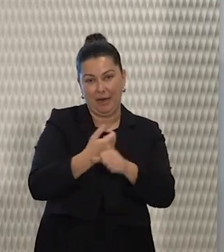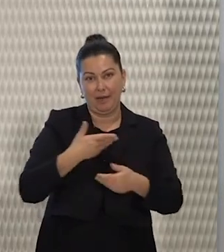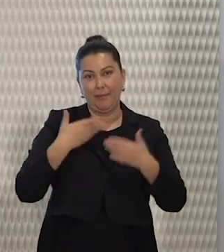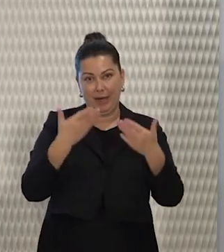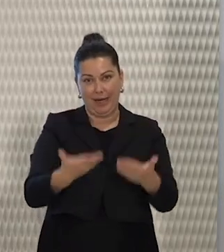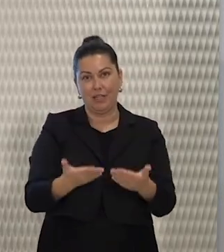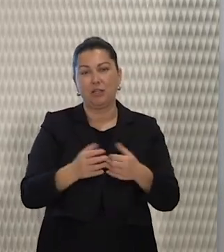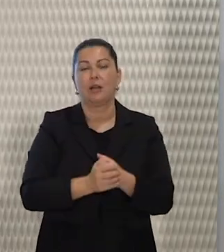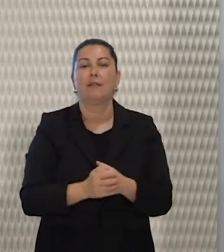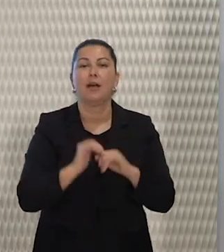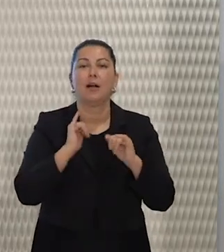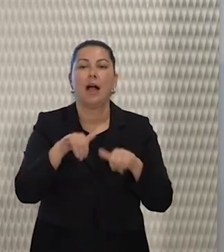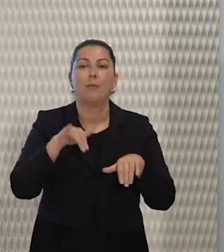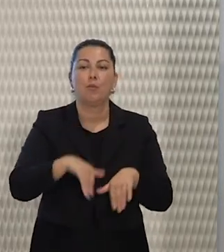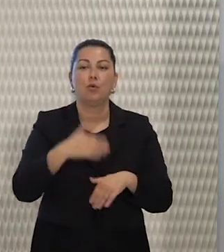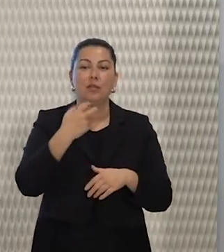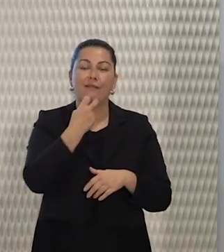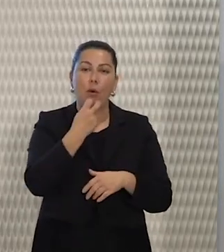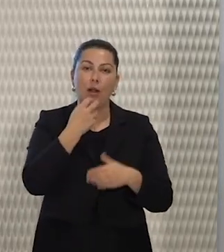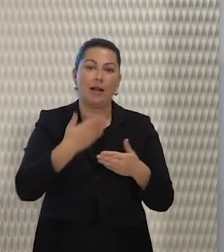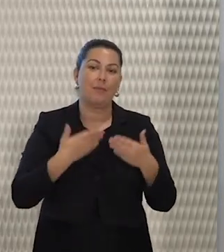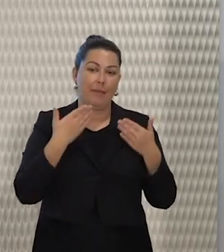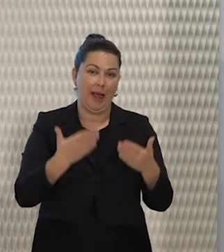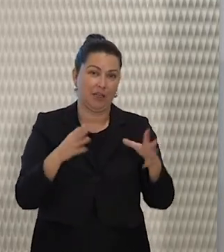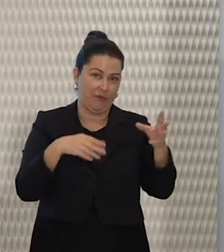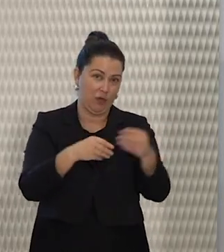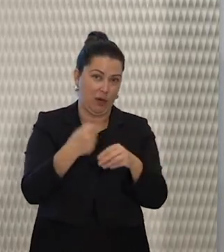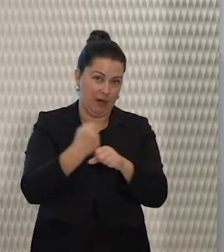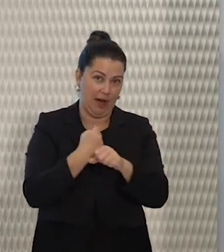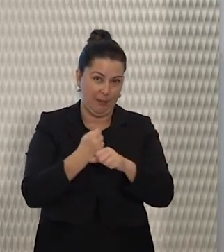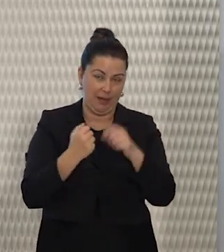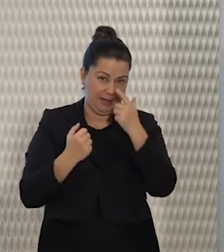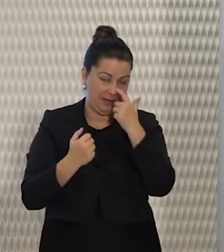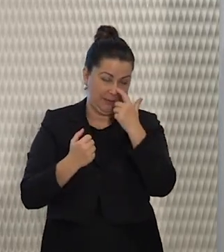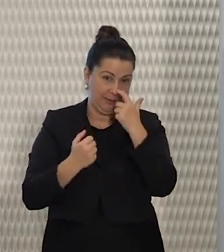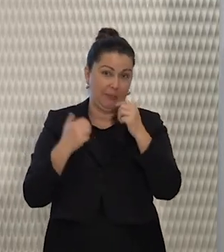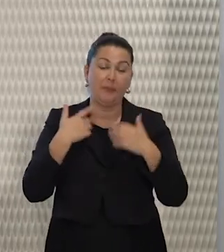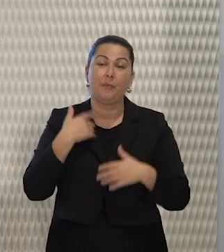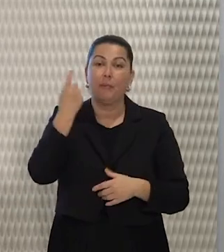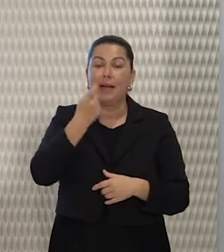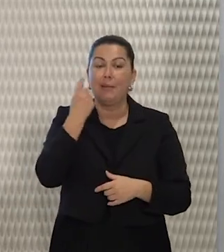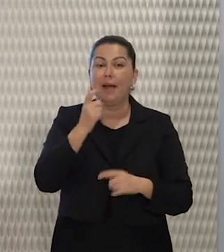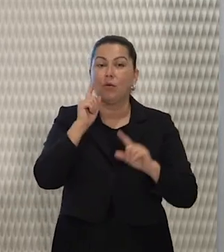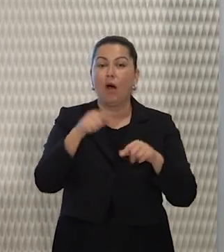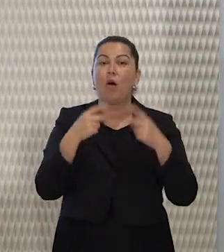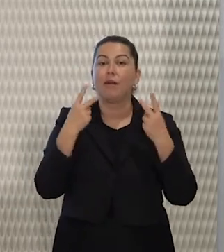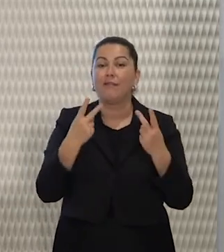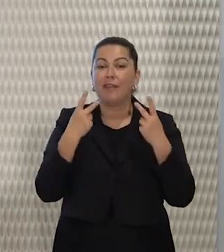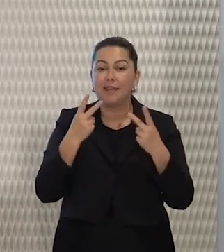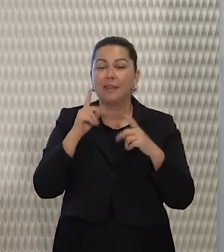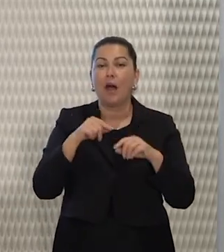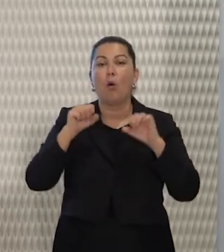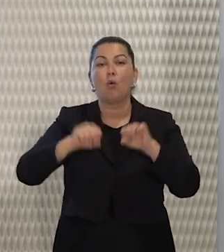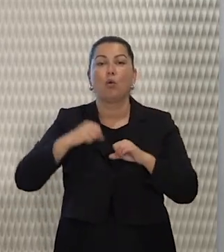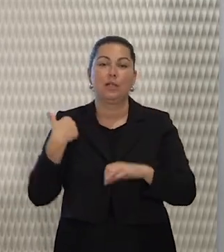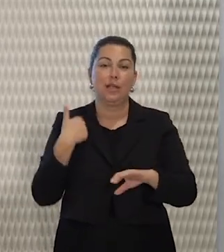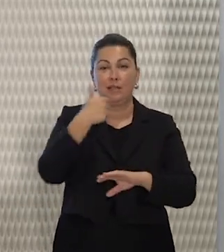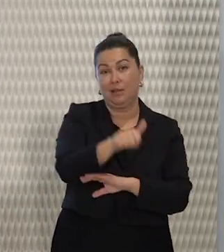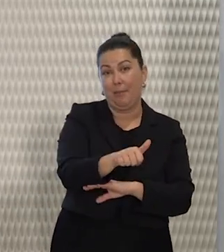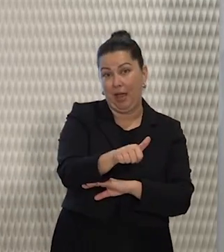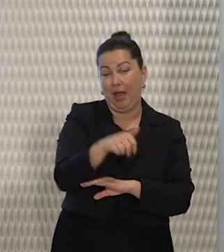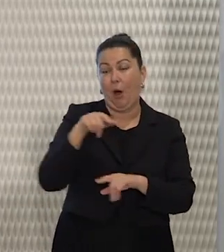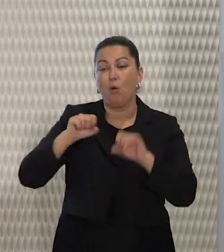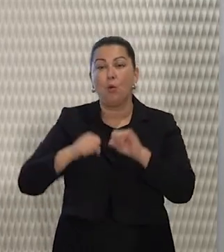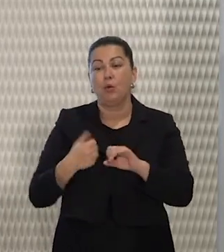Da muss ein Wollen da sein. Das geht sogar meiner Meinung nach so weit, dass der Kunde hier mit dazugehört. Und